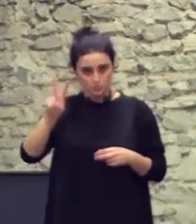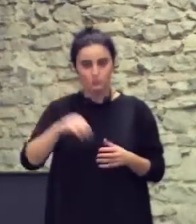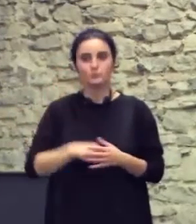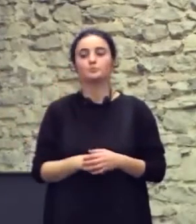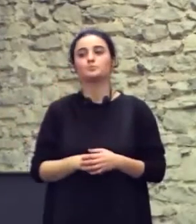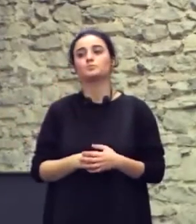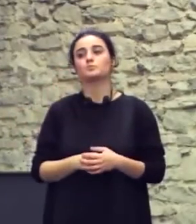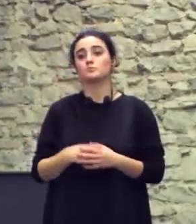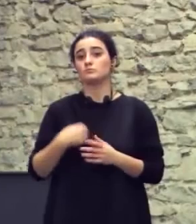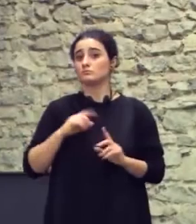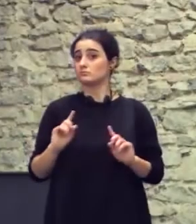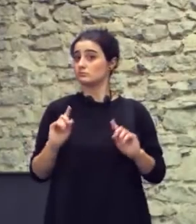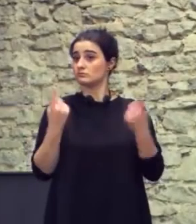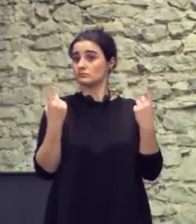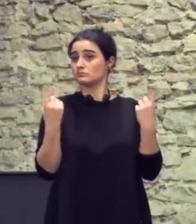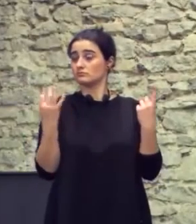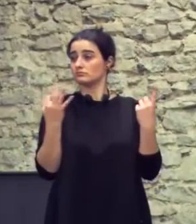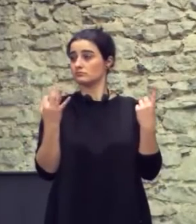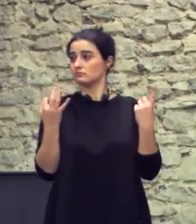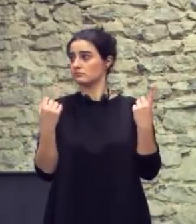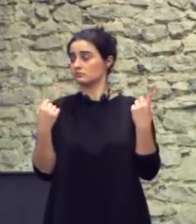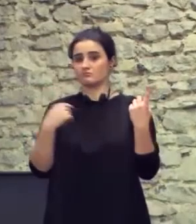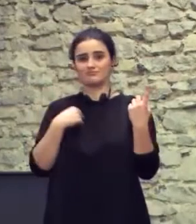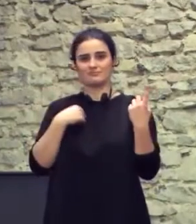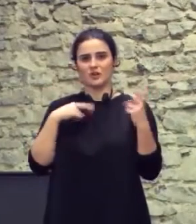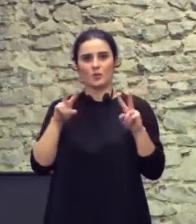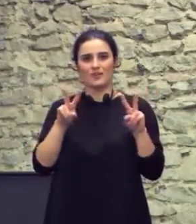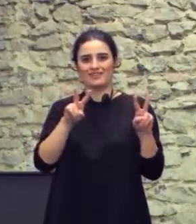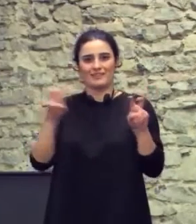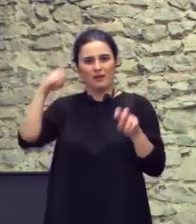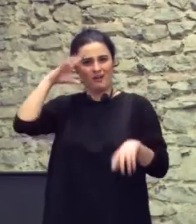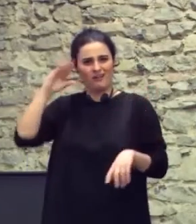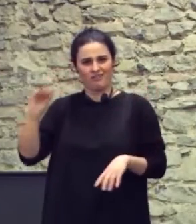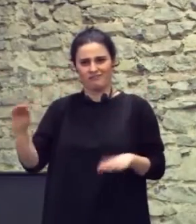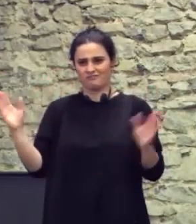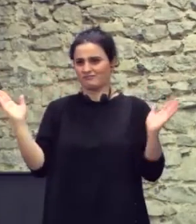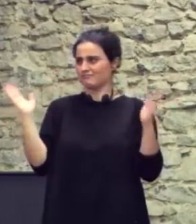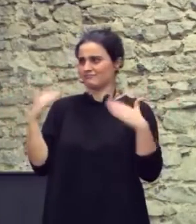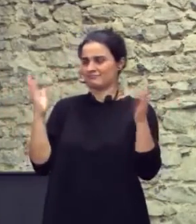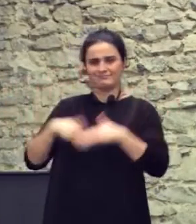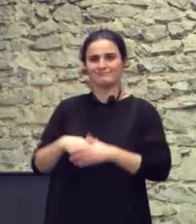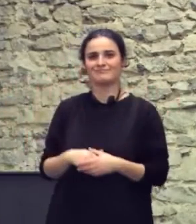esan behar duan lehenengoa agian bada ez naizela gai honetan adituoa. Hori